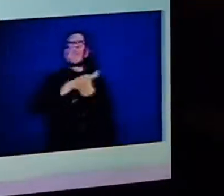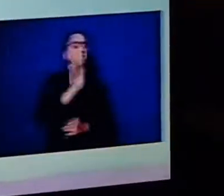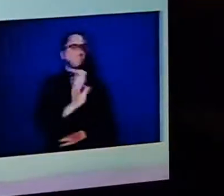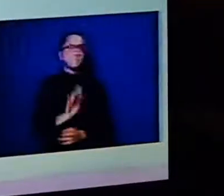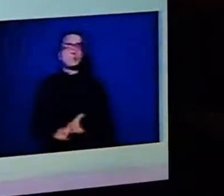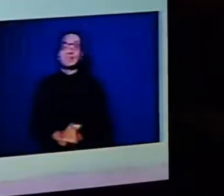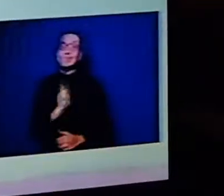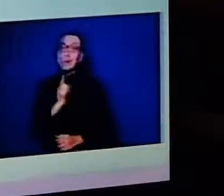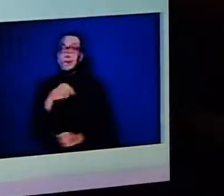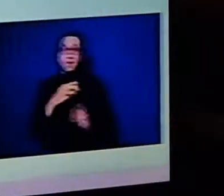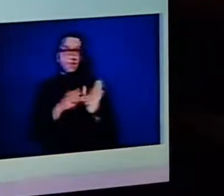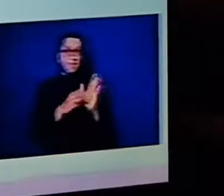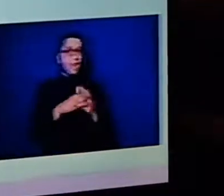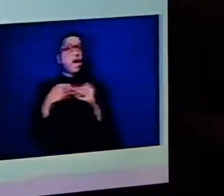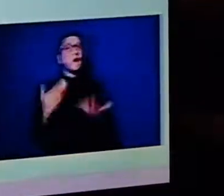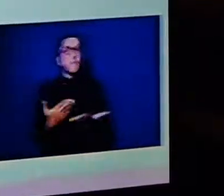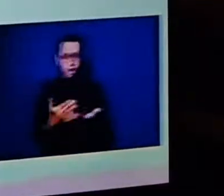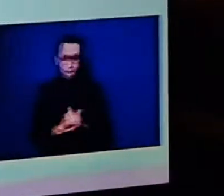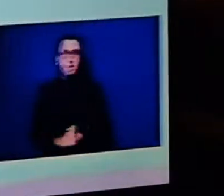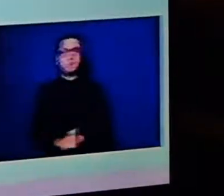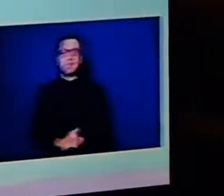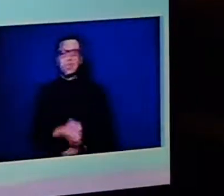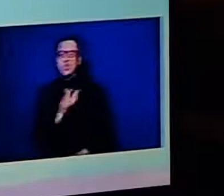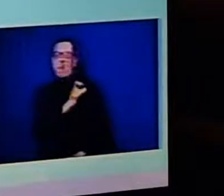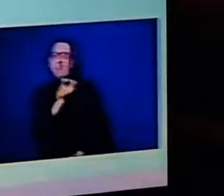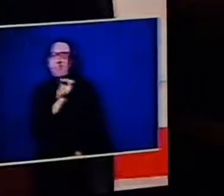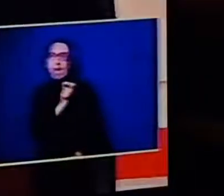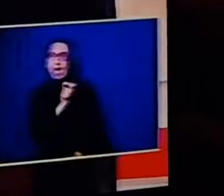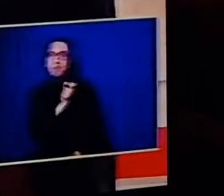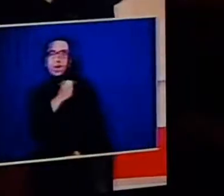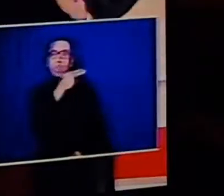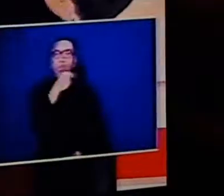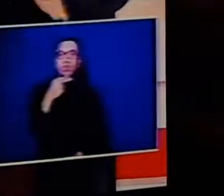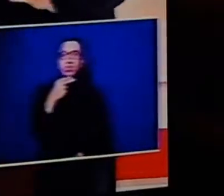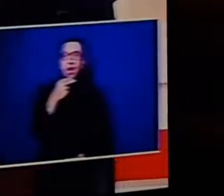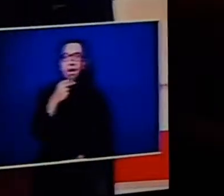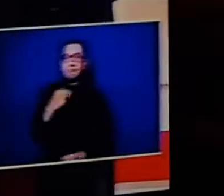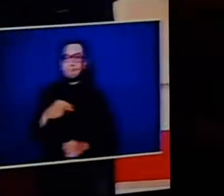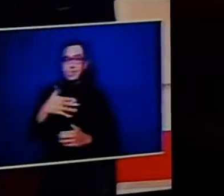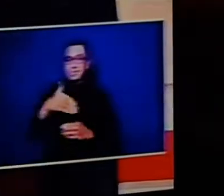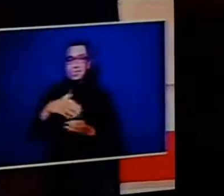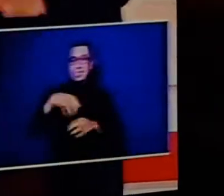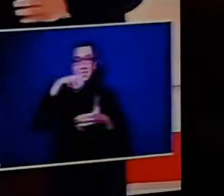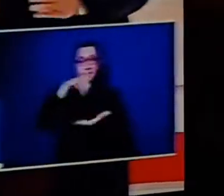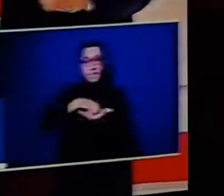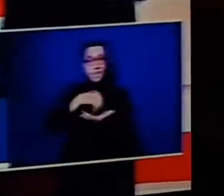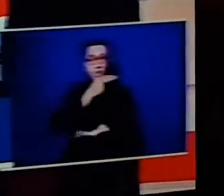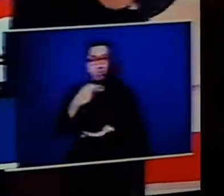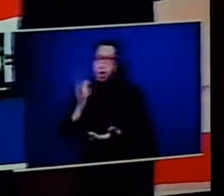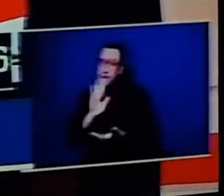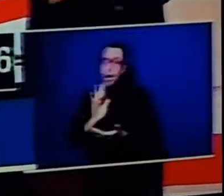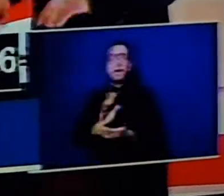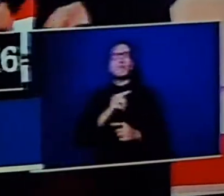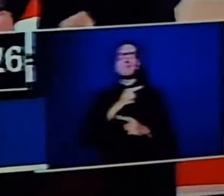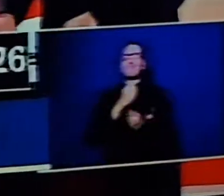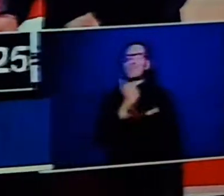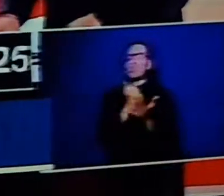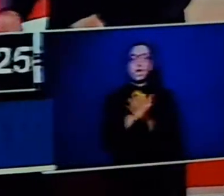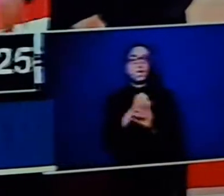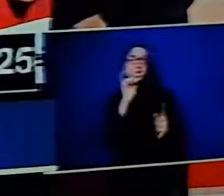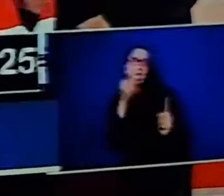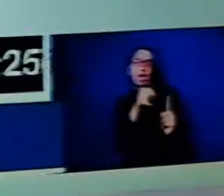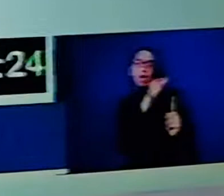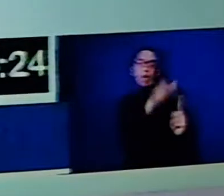kita tidak tinggal di republik kita. Ini bukan salah siapapun. Ini salah kita semua sebagai